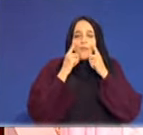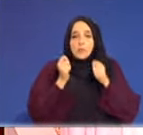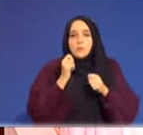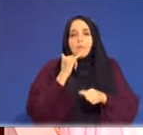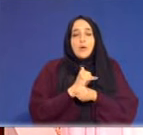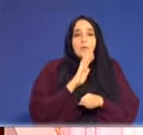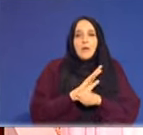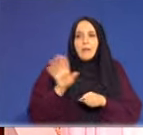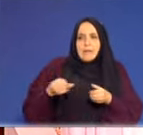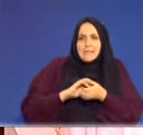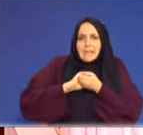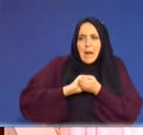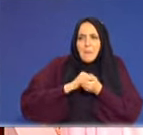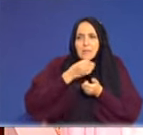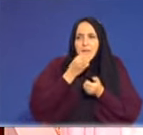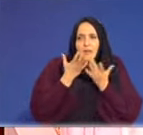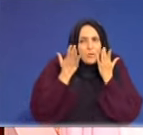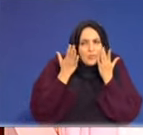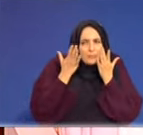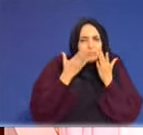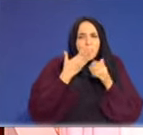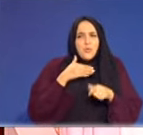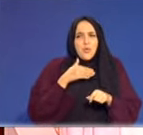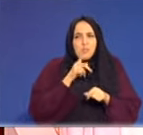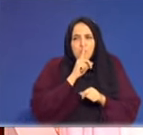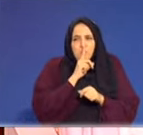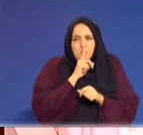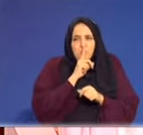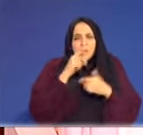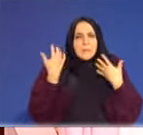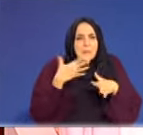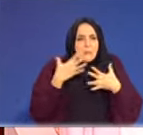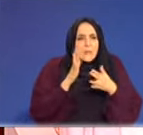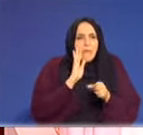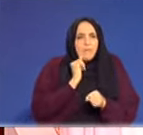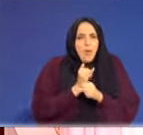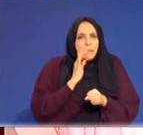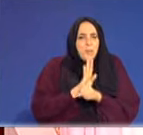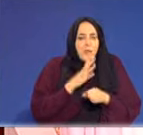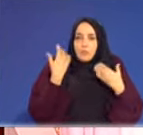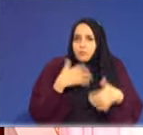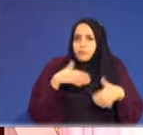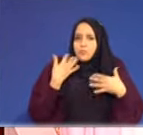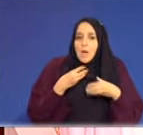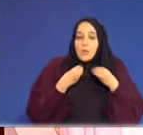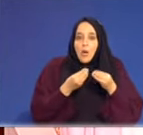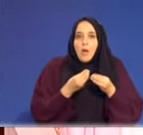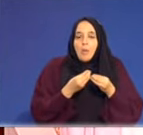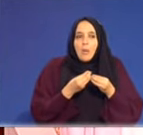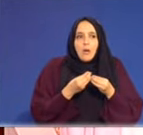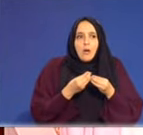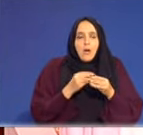يكره النبي عليه الصلاة والسلام حتى قلنا ليته سكت. لماذا؟ لأن شهادة الزور تبطل